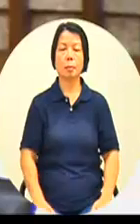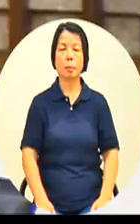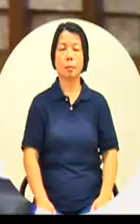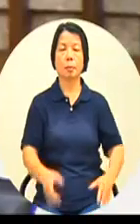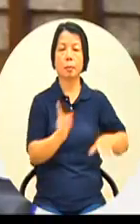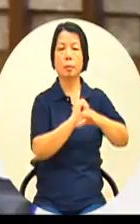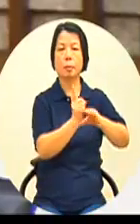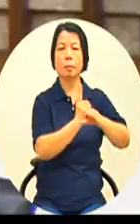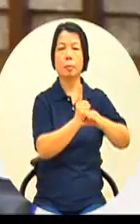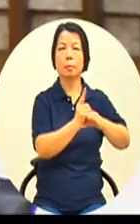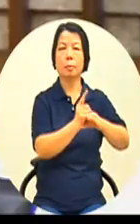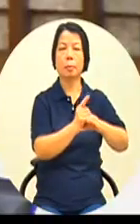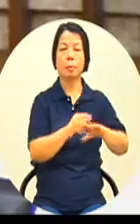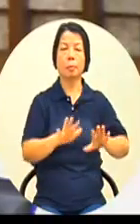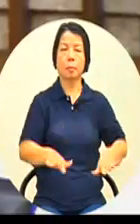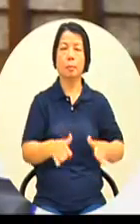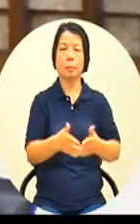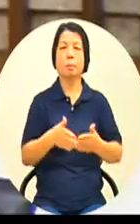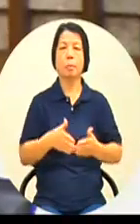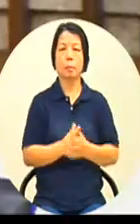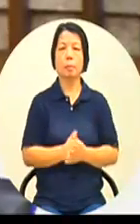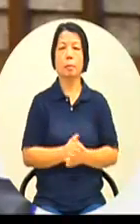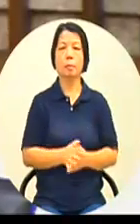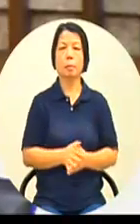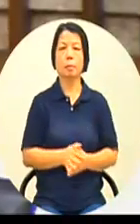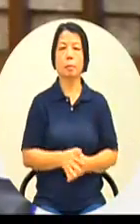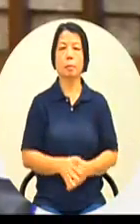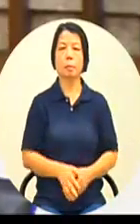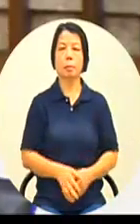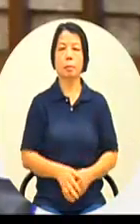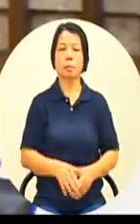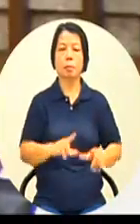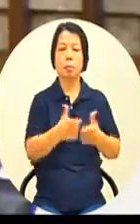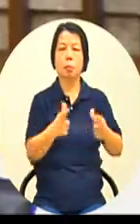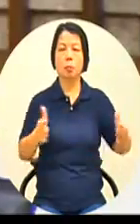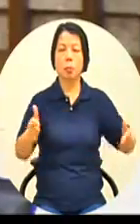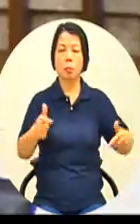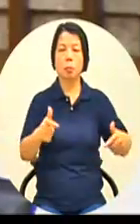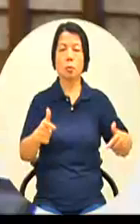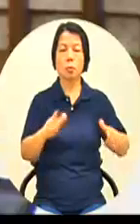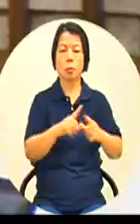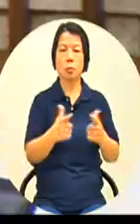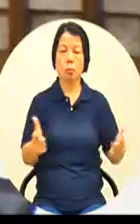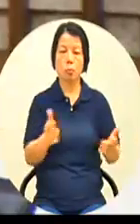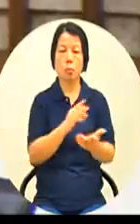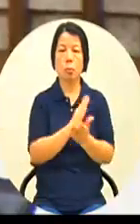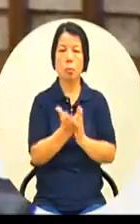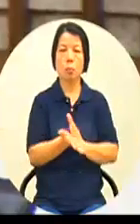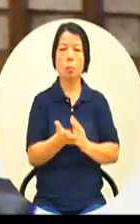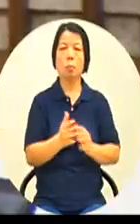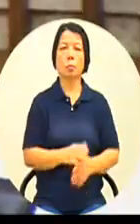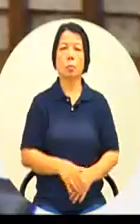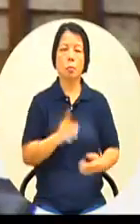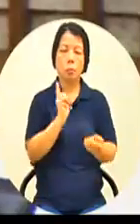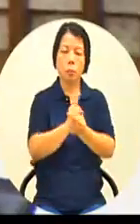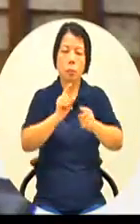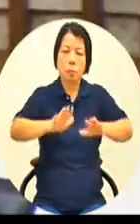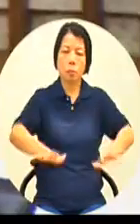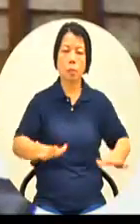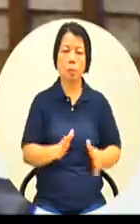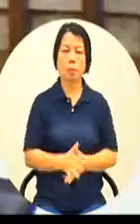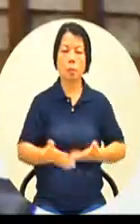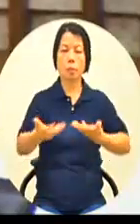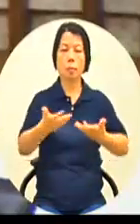恁内，咱有讲即马有要多元化，你甲看多元化计程车落到底，对着现实的业